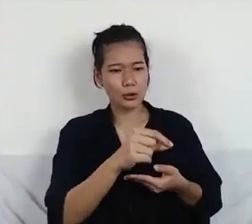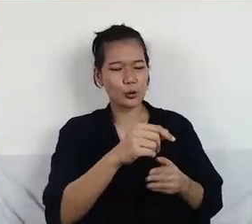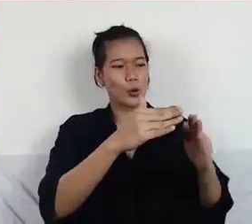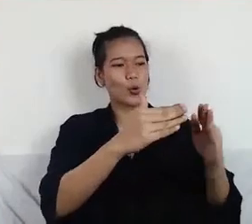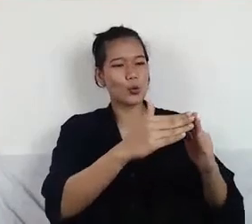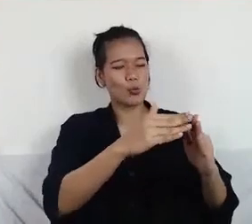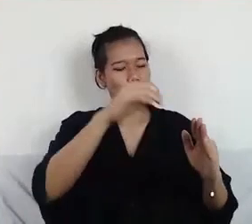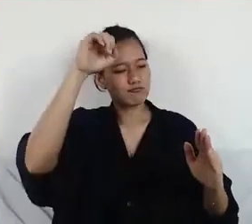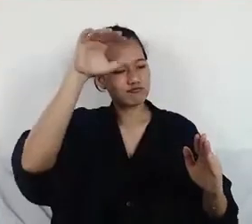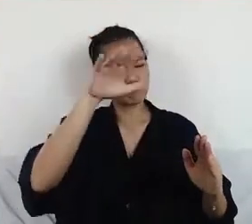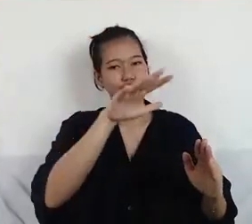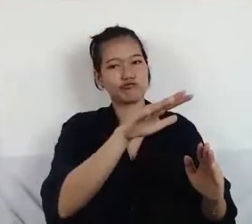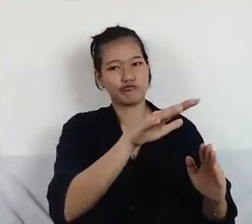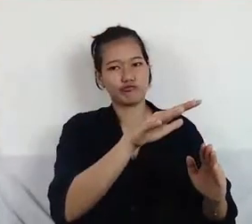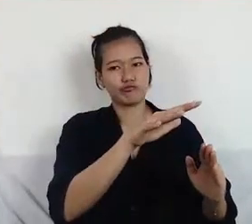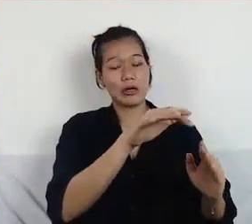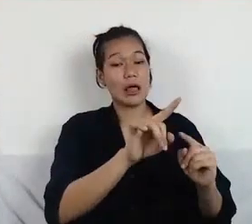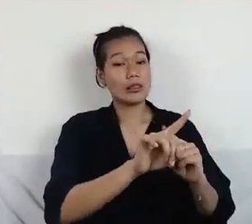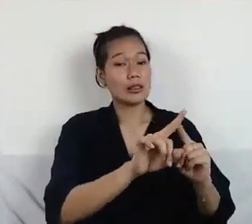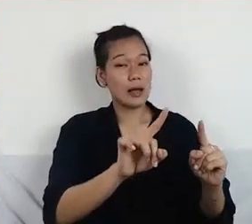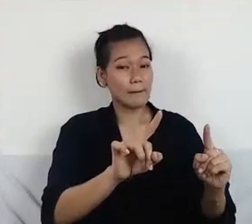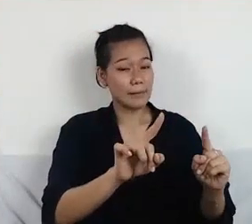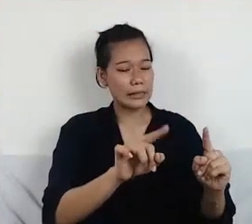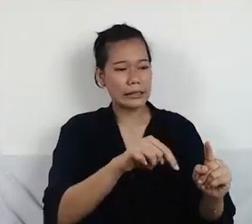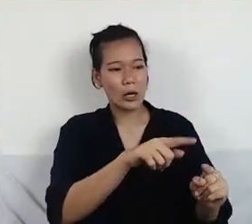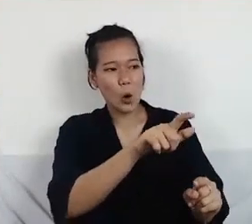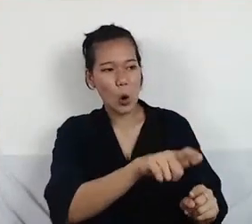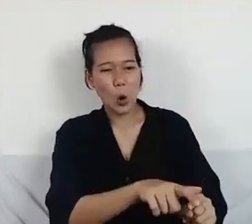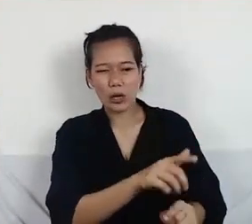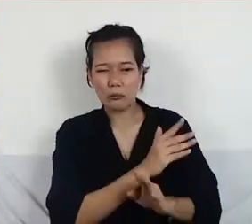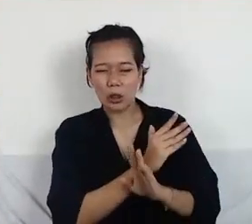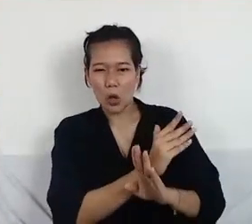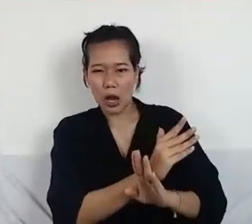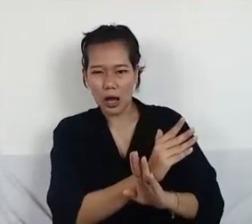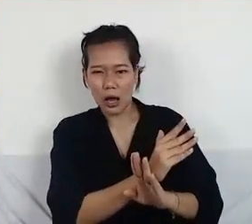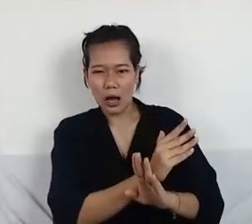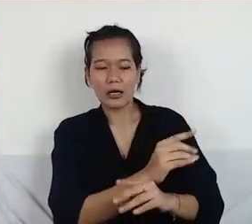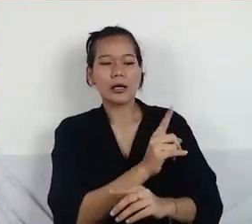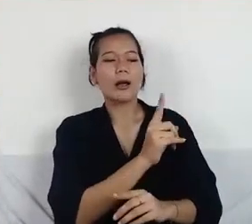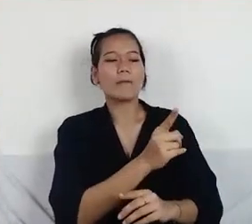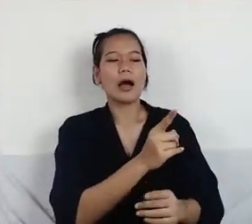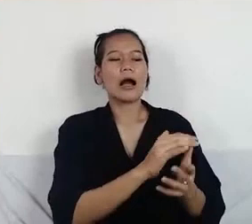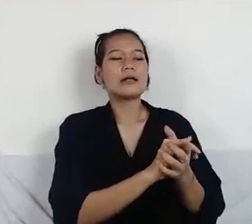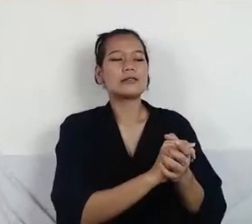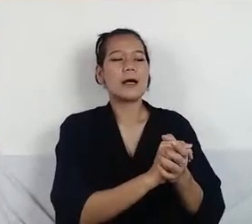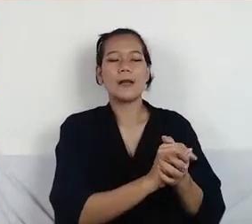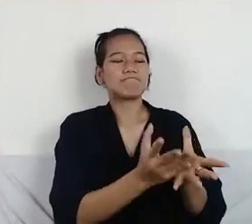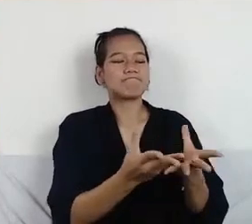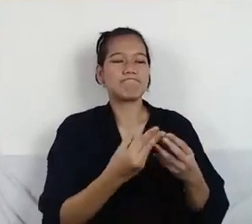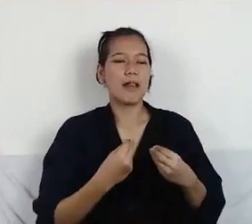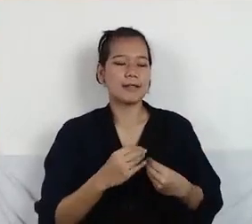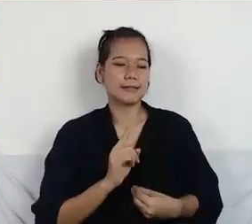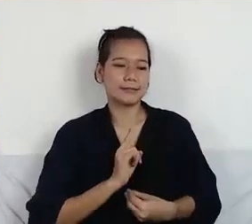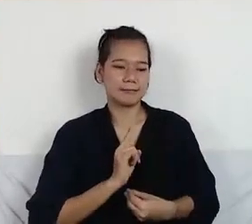tinggal atasnya. Tetapi jika tidak, salammu itu kembali